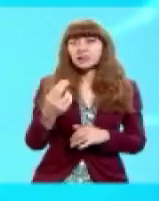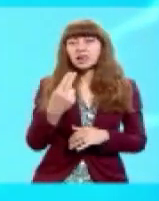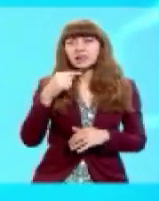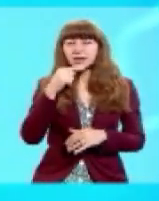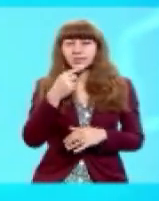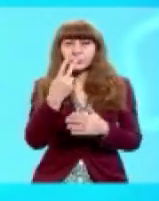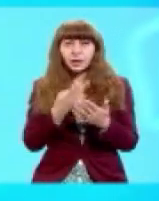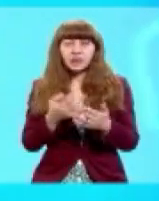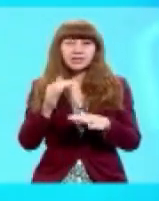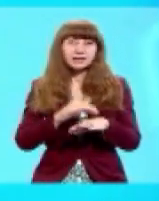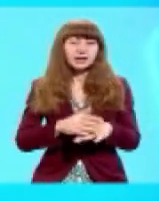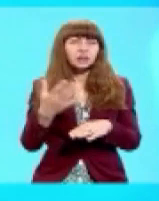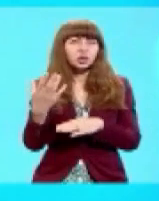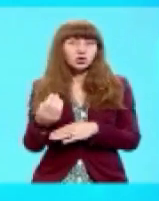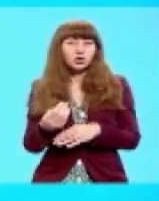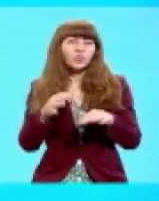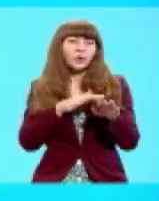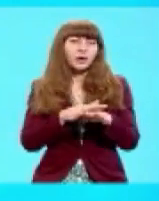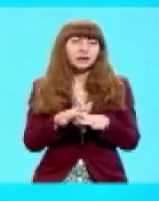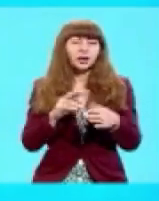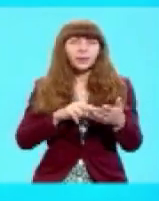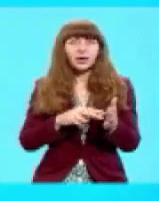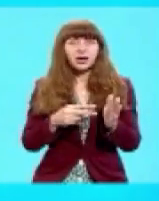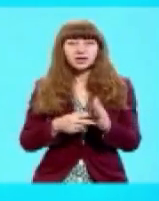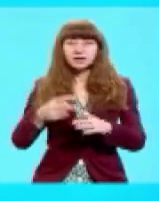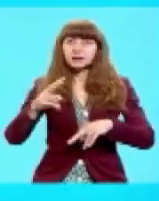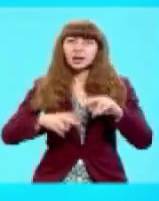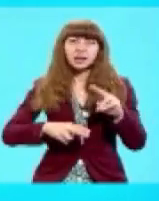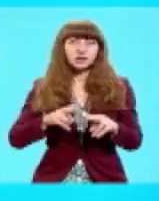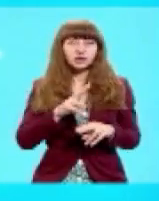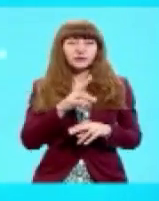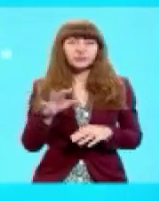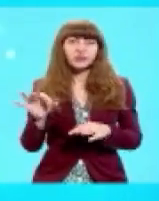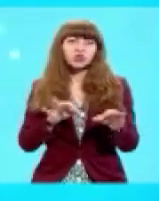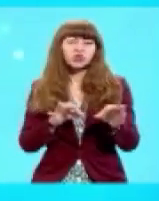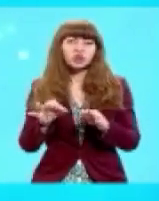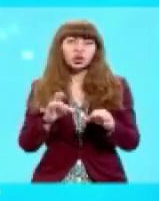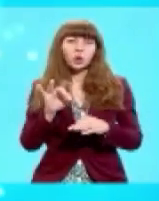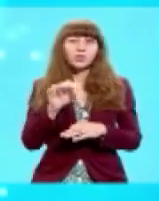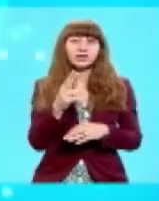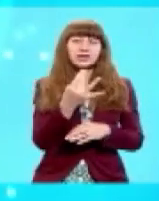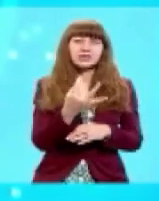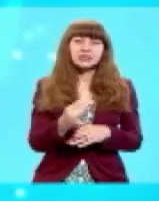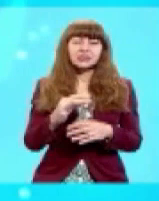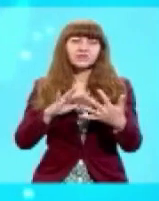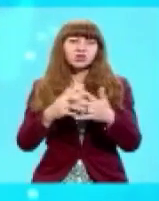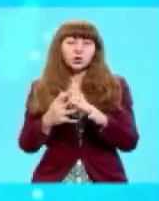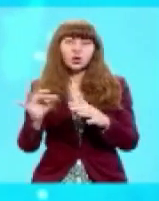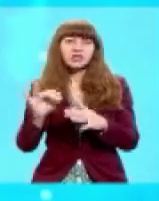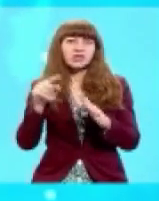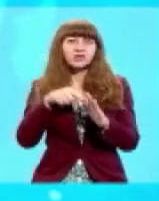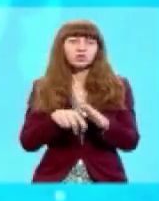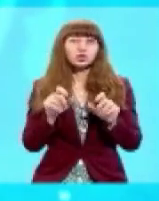социально-экономических показателей. Кроме того, в регионе реализуются проекты по строительству жилья и инженерных коммуникаций в селах района и городе